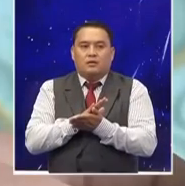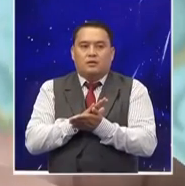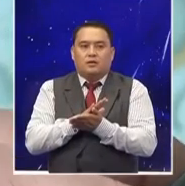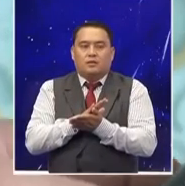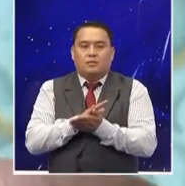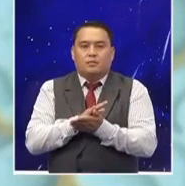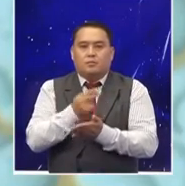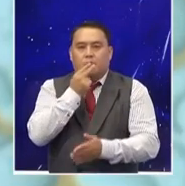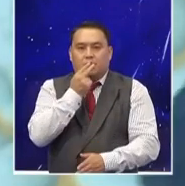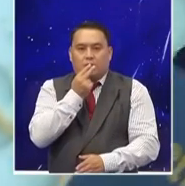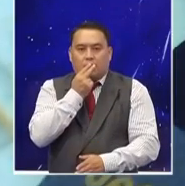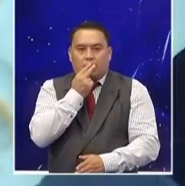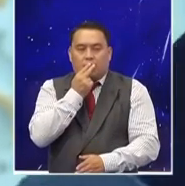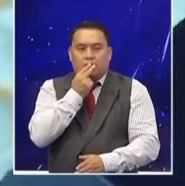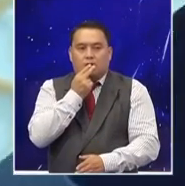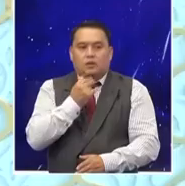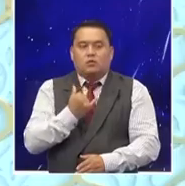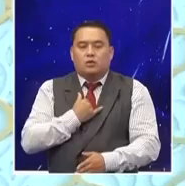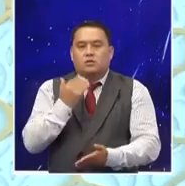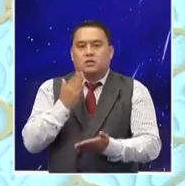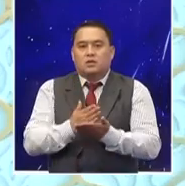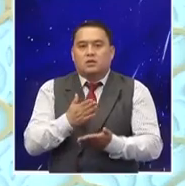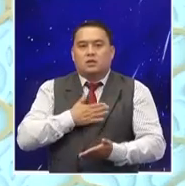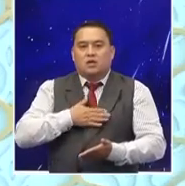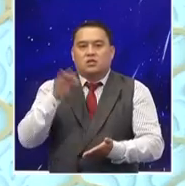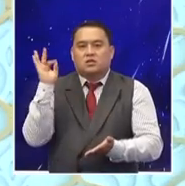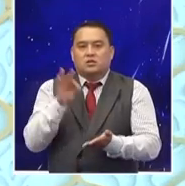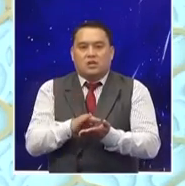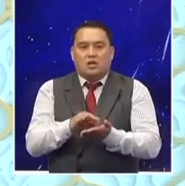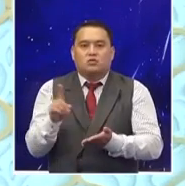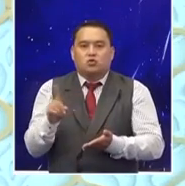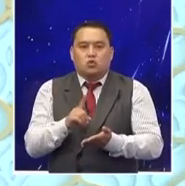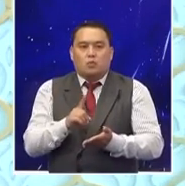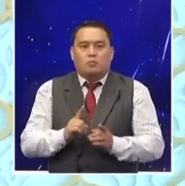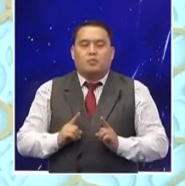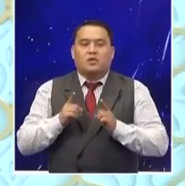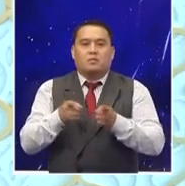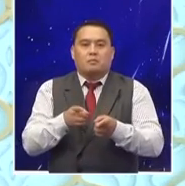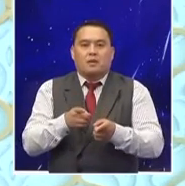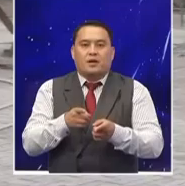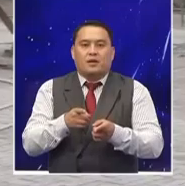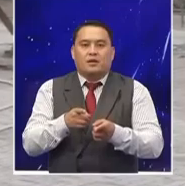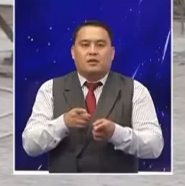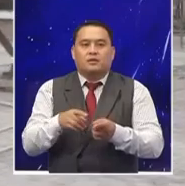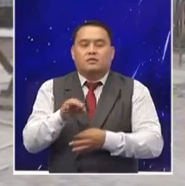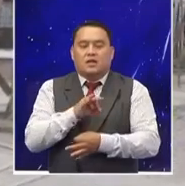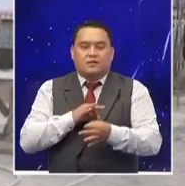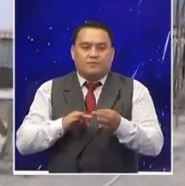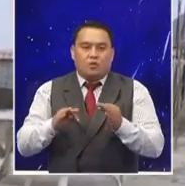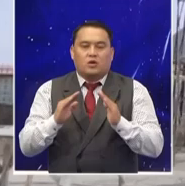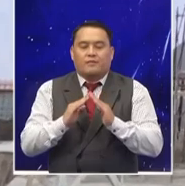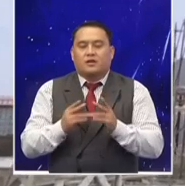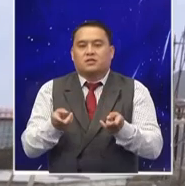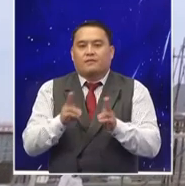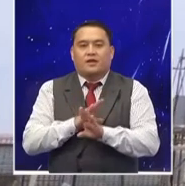пятиразовое питание есть наша цель этого пансионата чтобы дети не попали детских домах 1 и смагулова